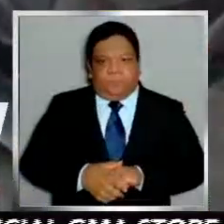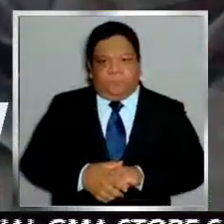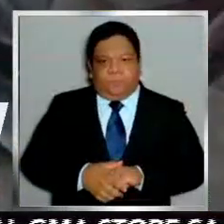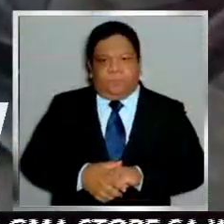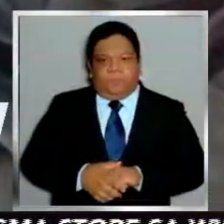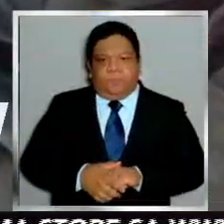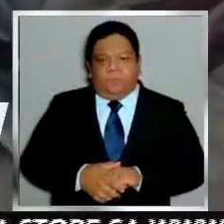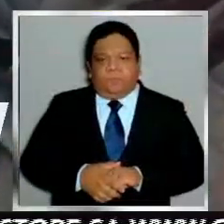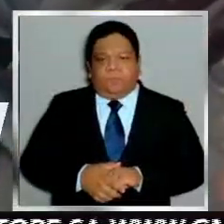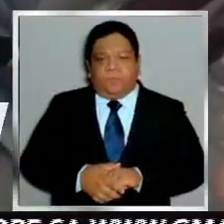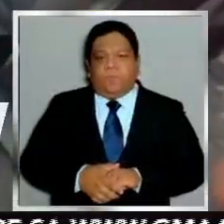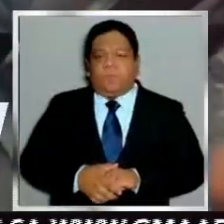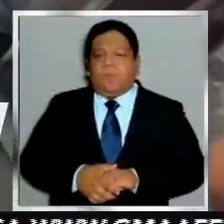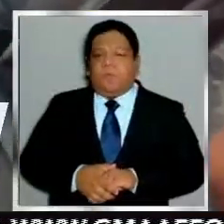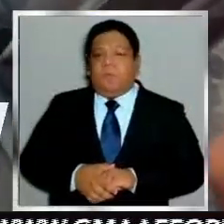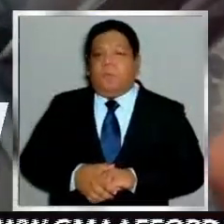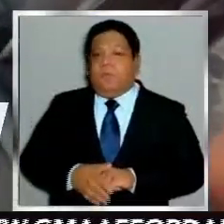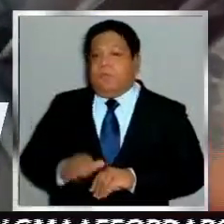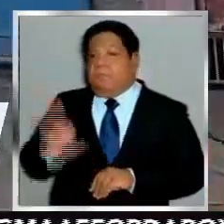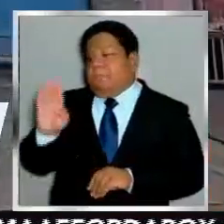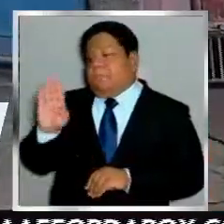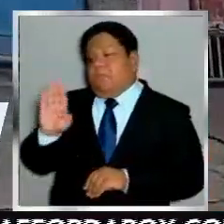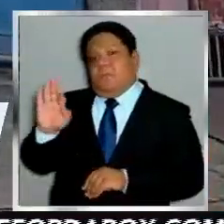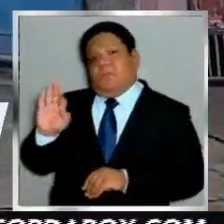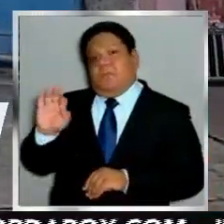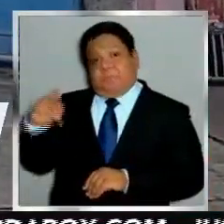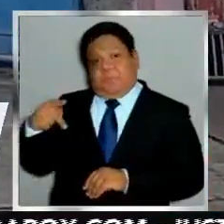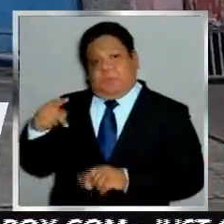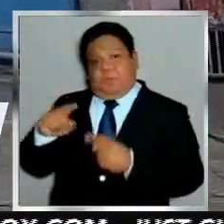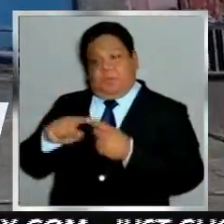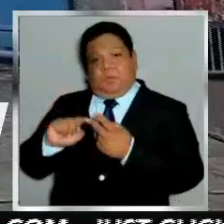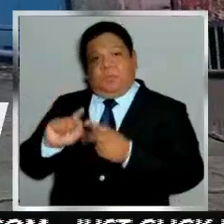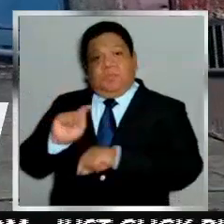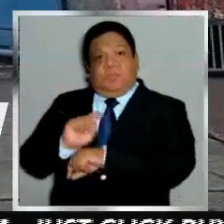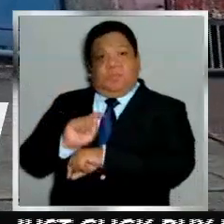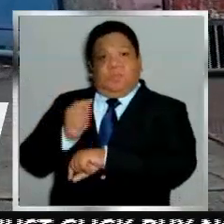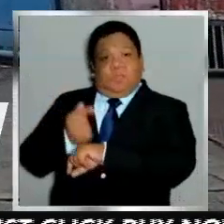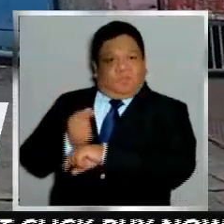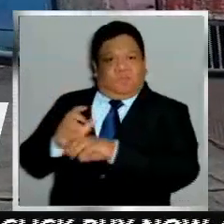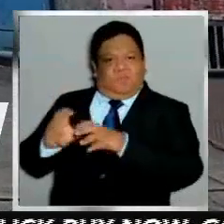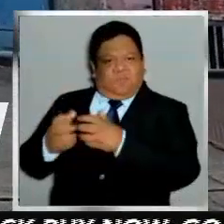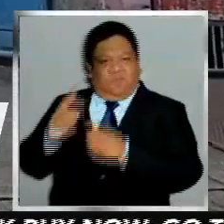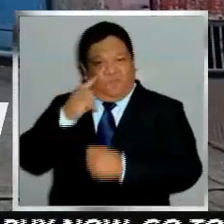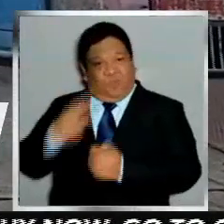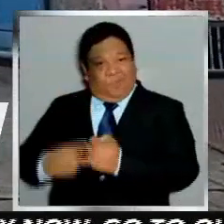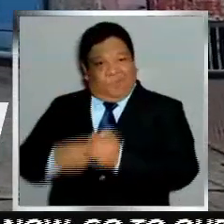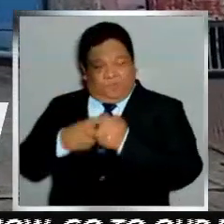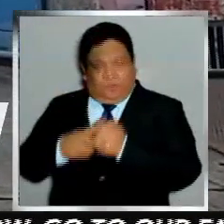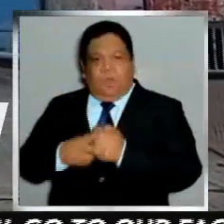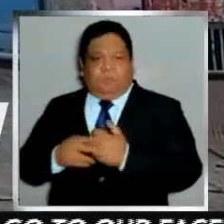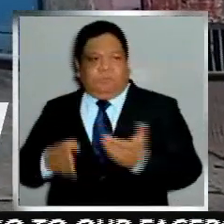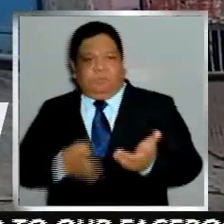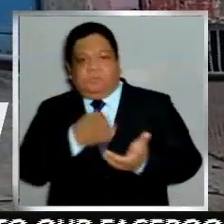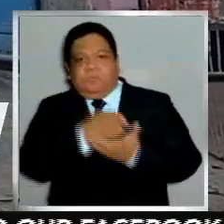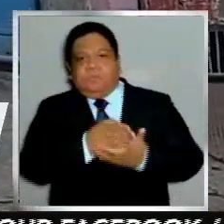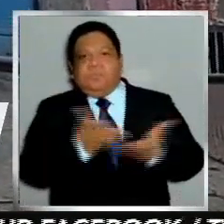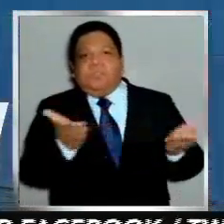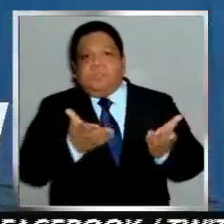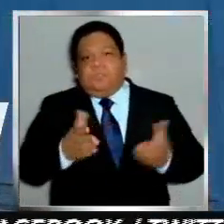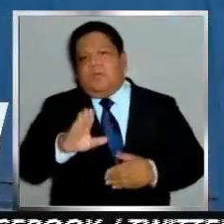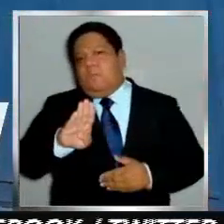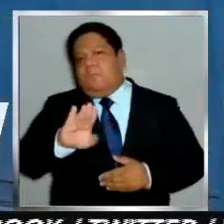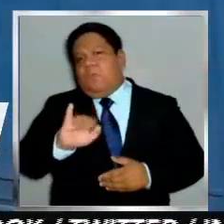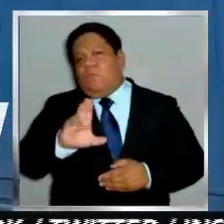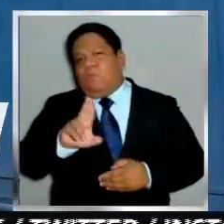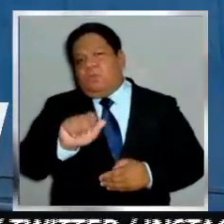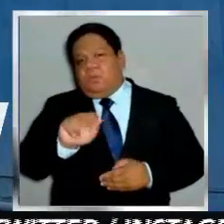Napasugod ang Bureau of Fire Protection at Taguig City Rescue sa ice plant na ito sa barangay Lower Bicutan pasado alas 7 ng umaga kanina.